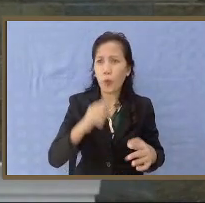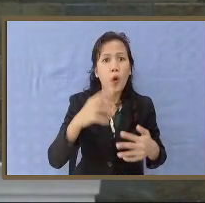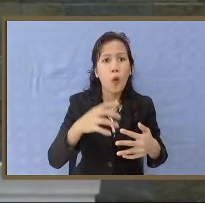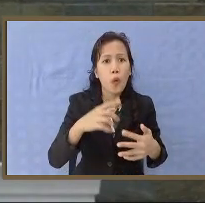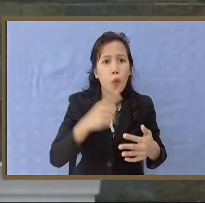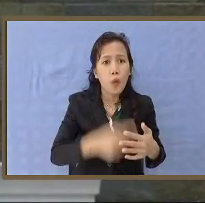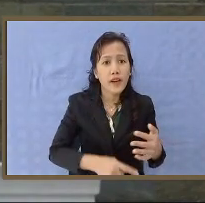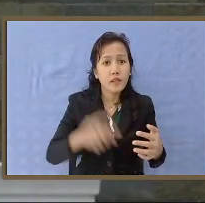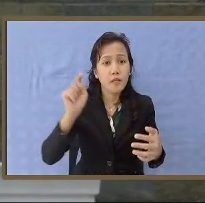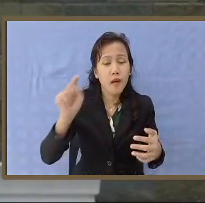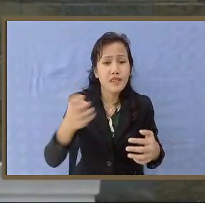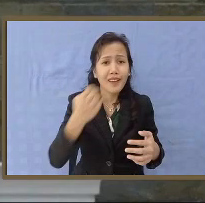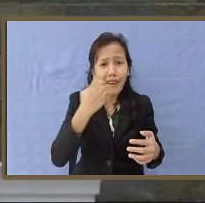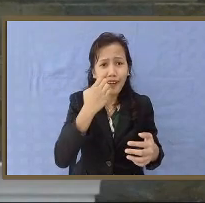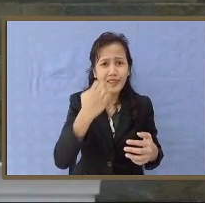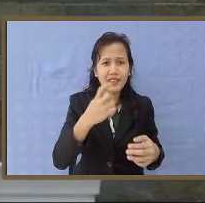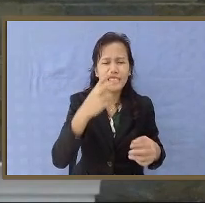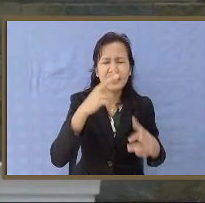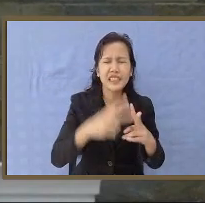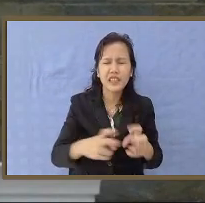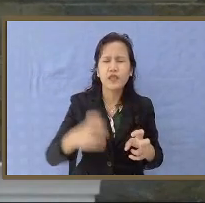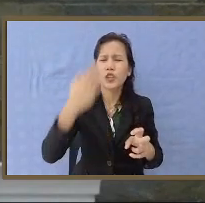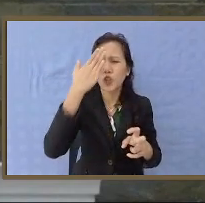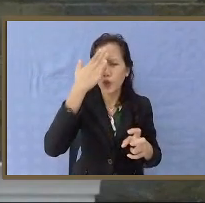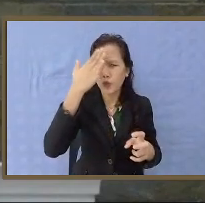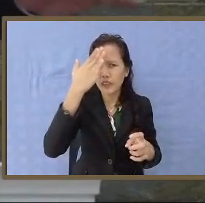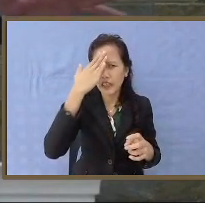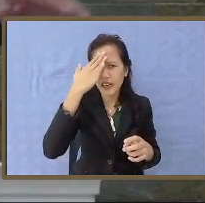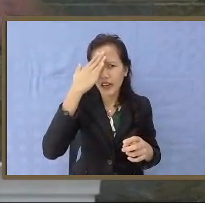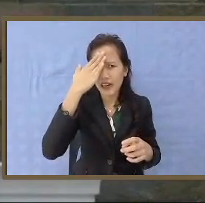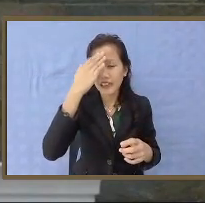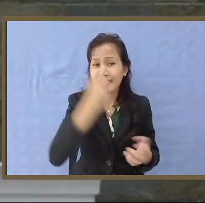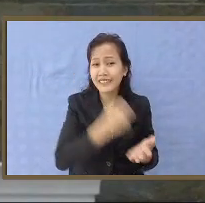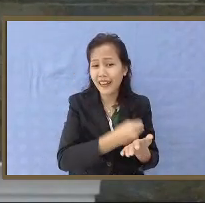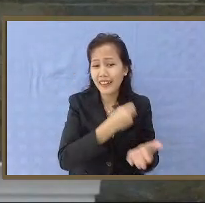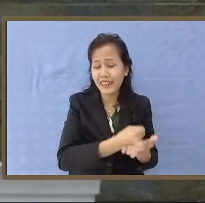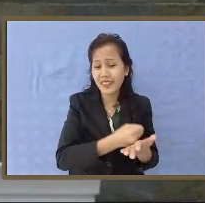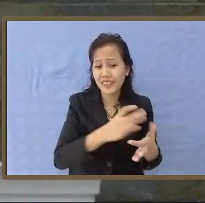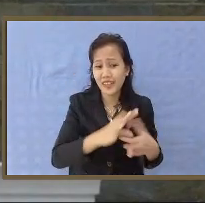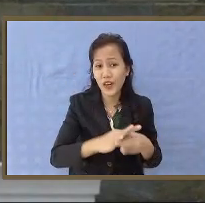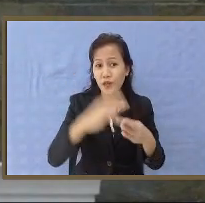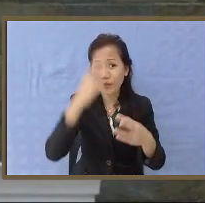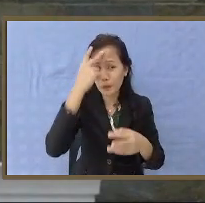Kahit na alam nila, mga kapatid, na kinikita ng kanilang mga magulang ay minimum.